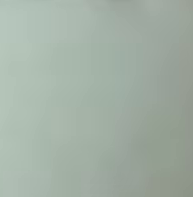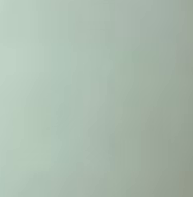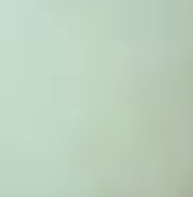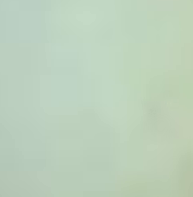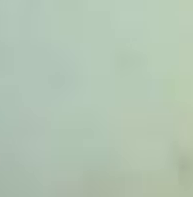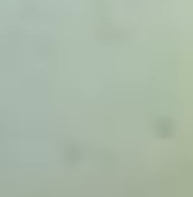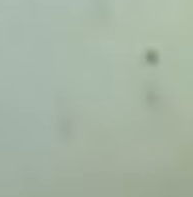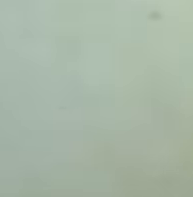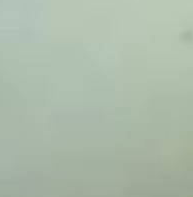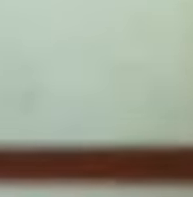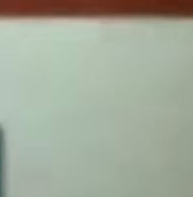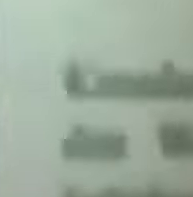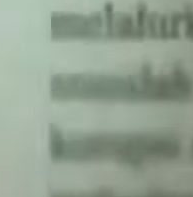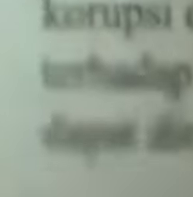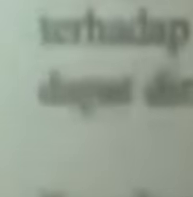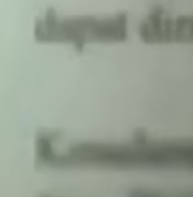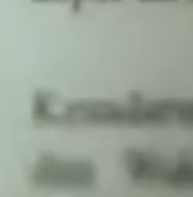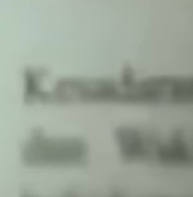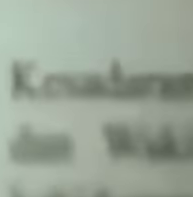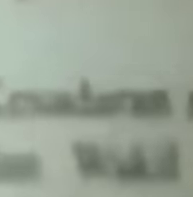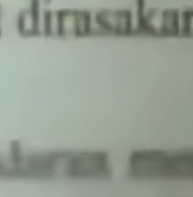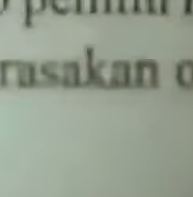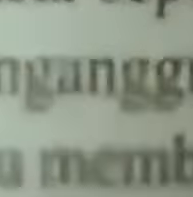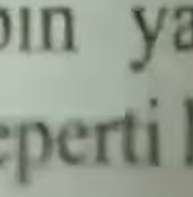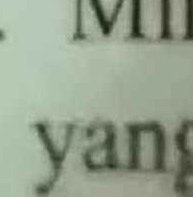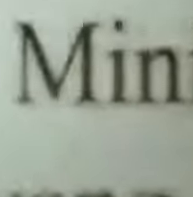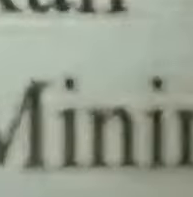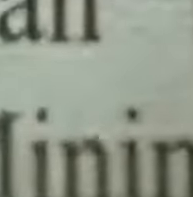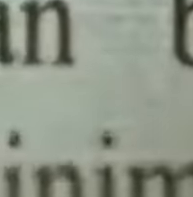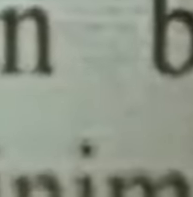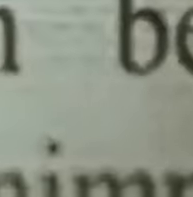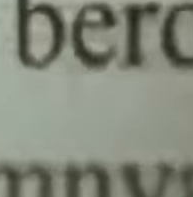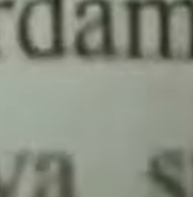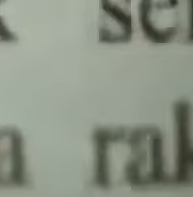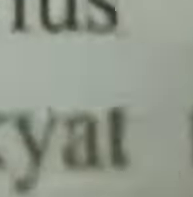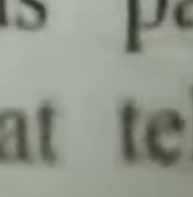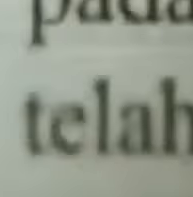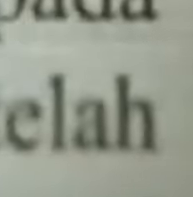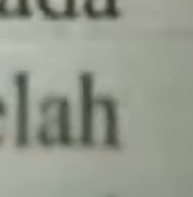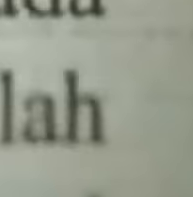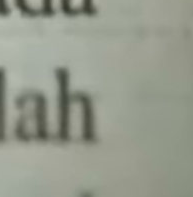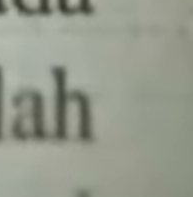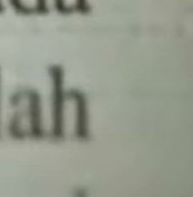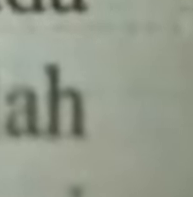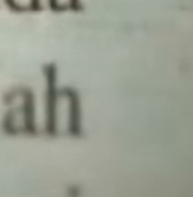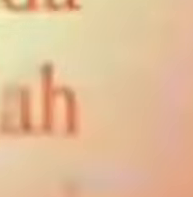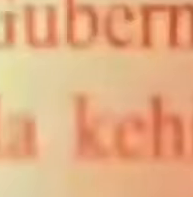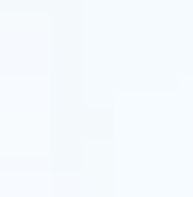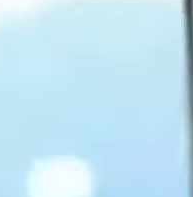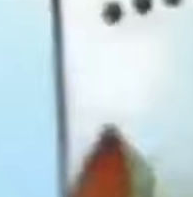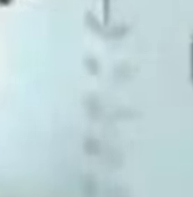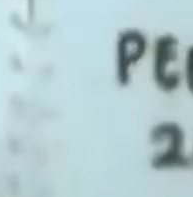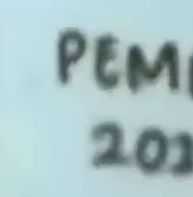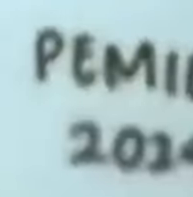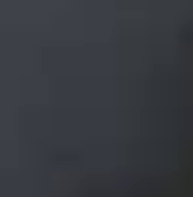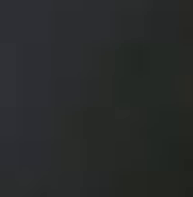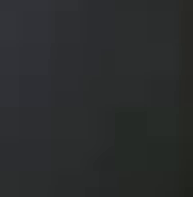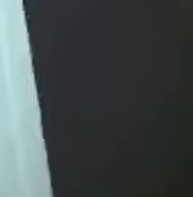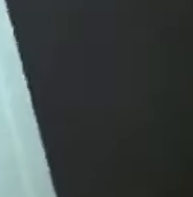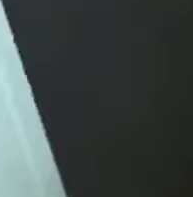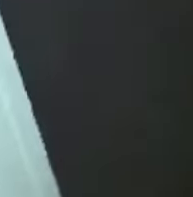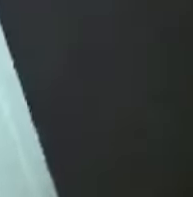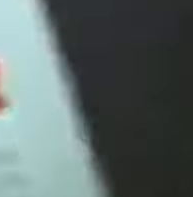Kesadaran memilih dalam proses pemilihan gubernur dan wakil gubernur akan berdampak serius pada kehidupan masyarakat.